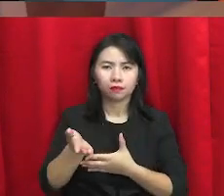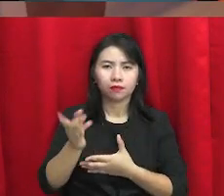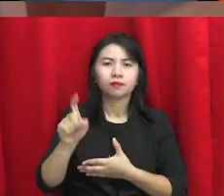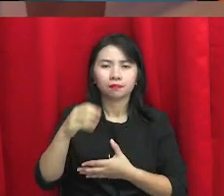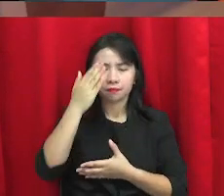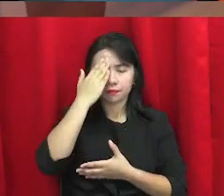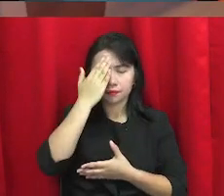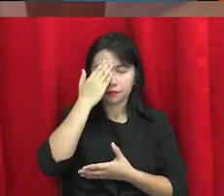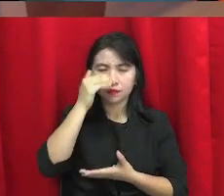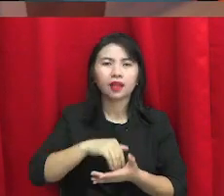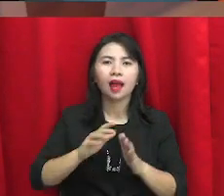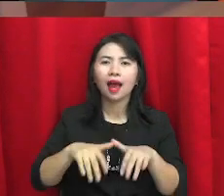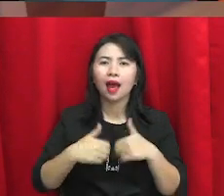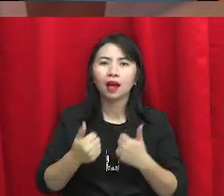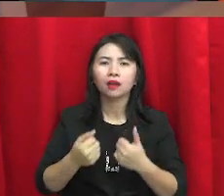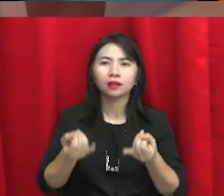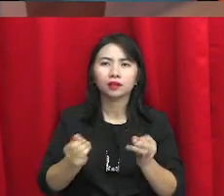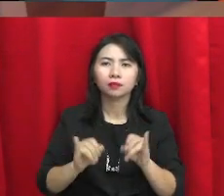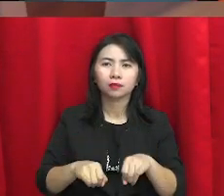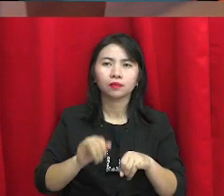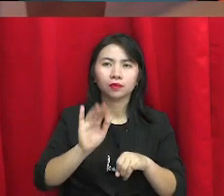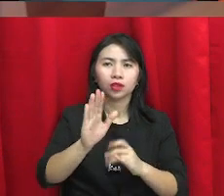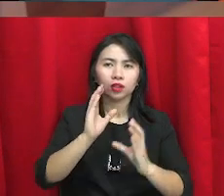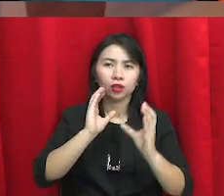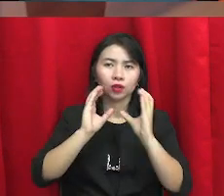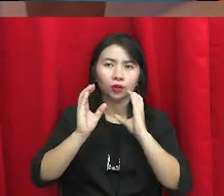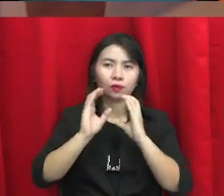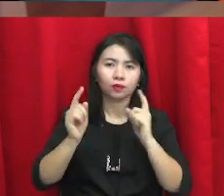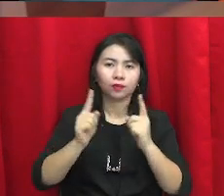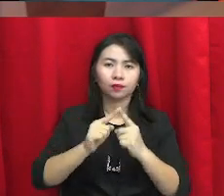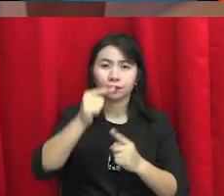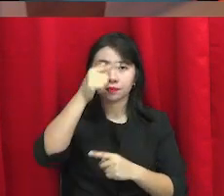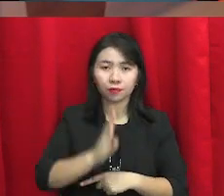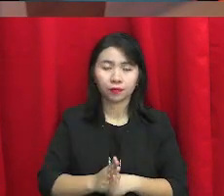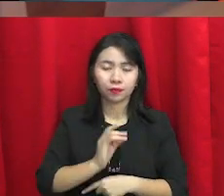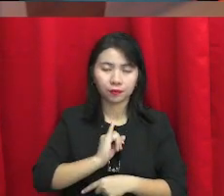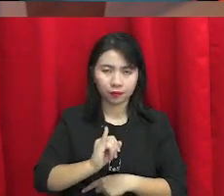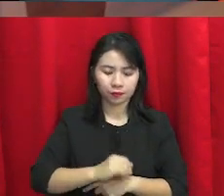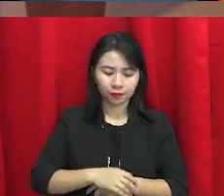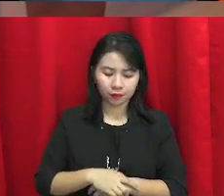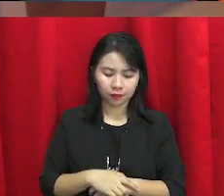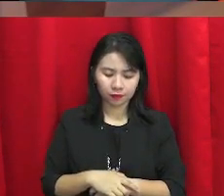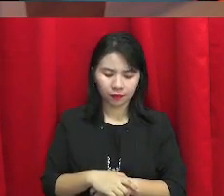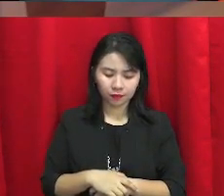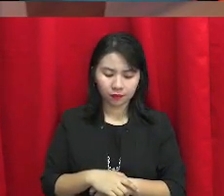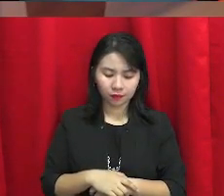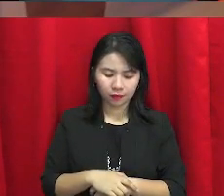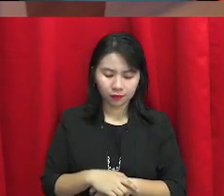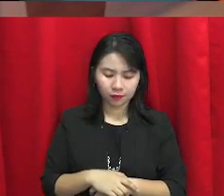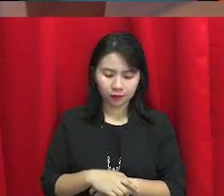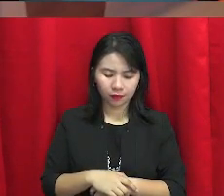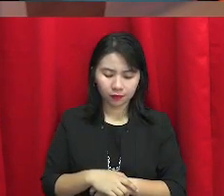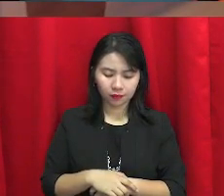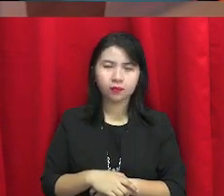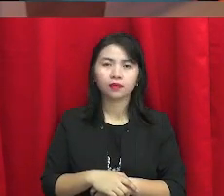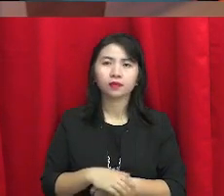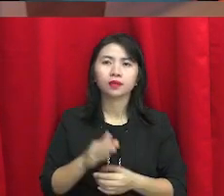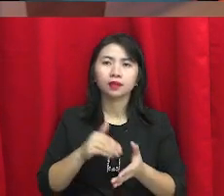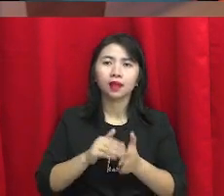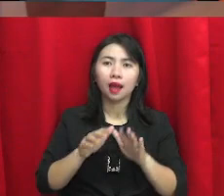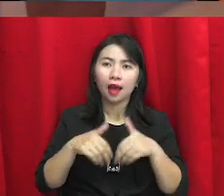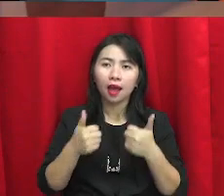inyo, how important your conversation to God is. In other words, how